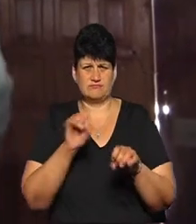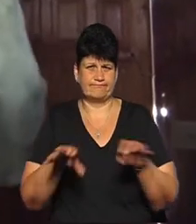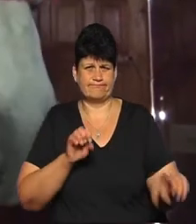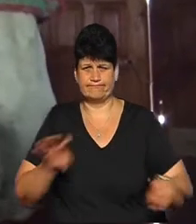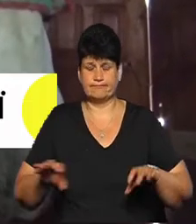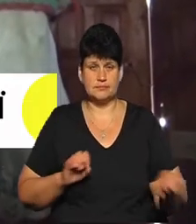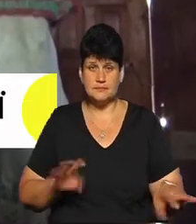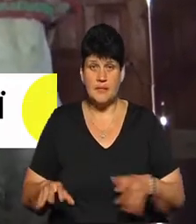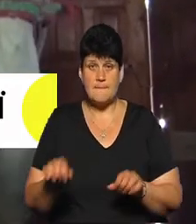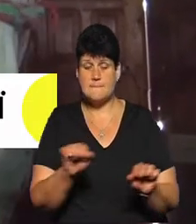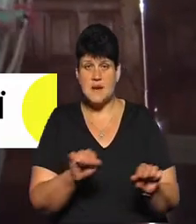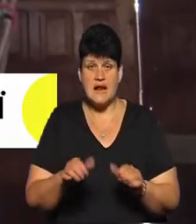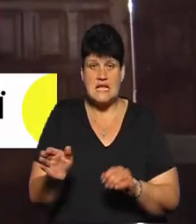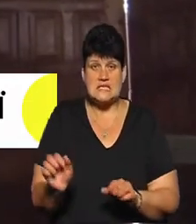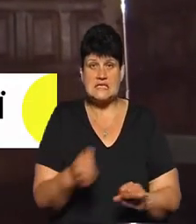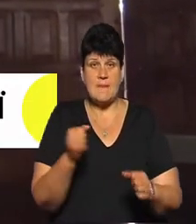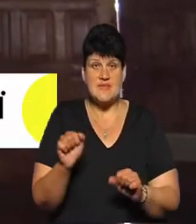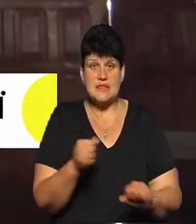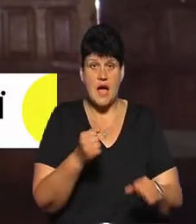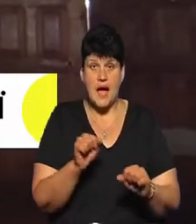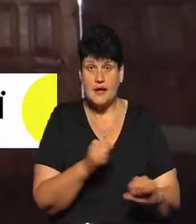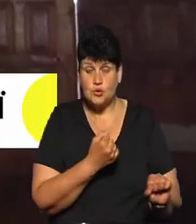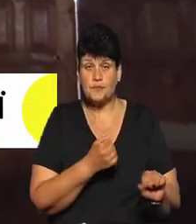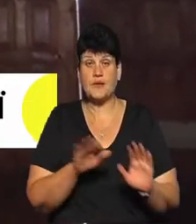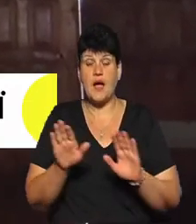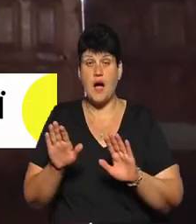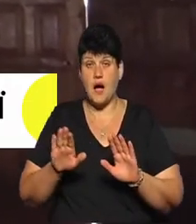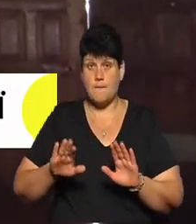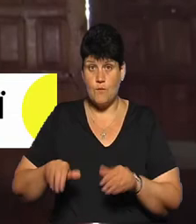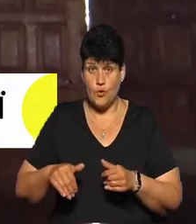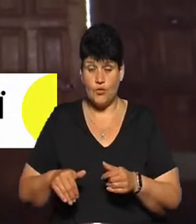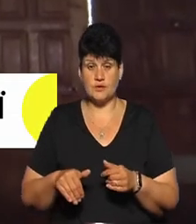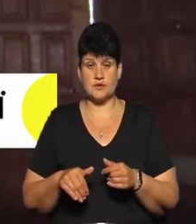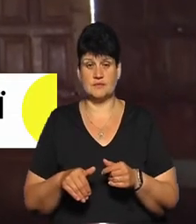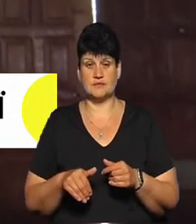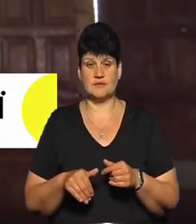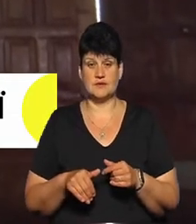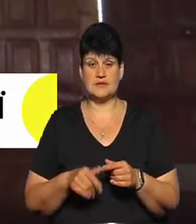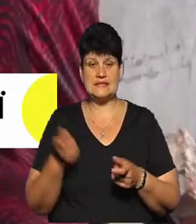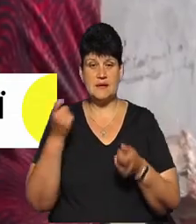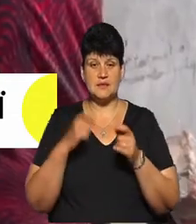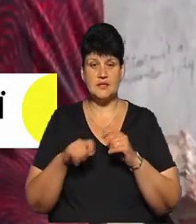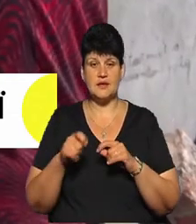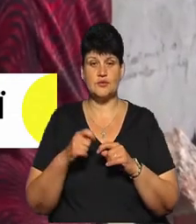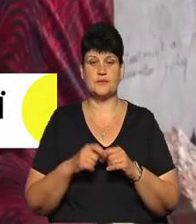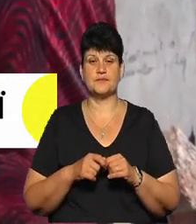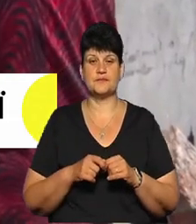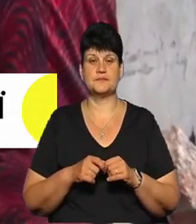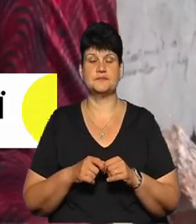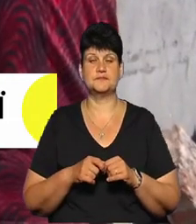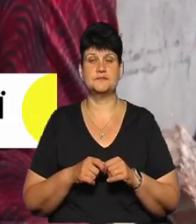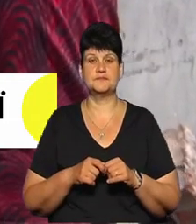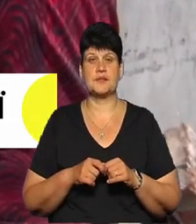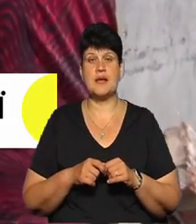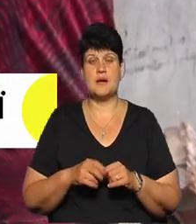прибираю, замітаю, потім, якщо є будь-які в конях тут там заплітаються, то розплітаю їх. Борис Семиволос